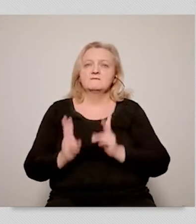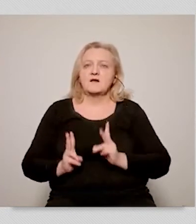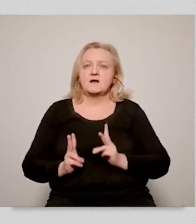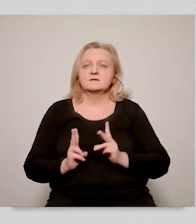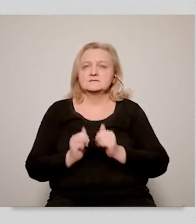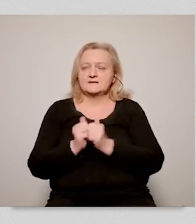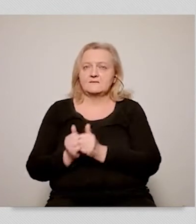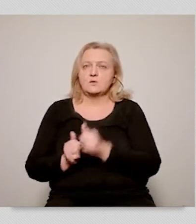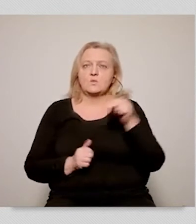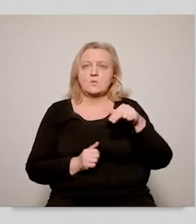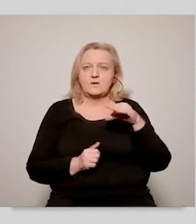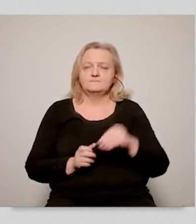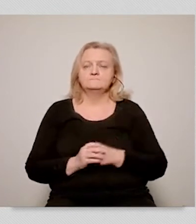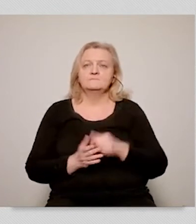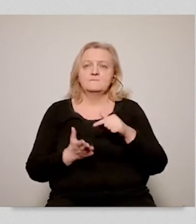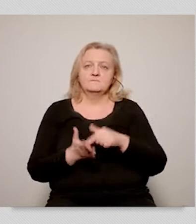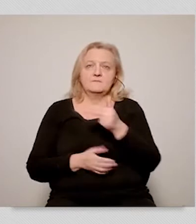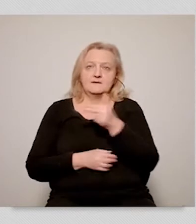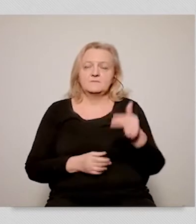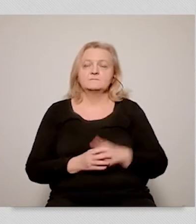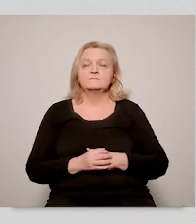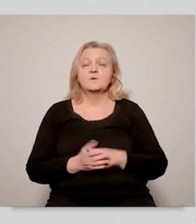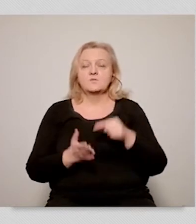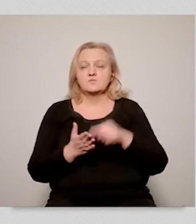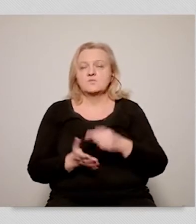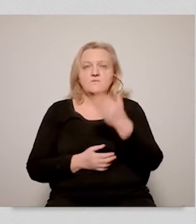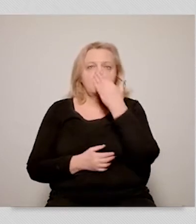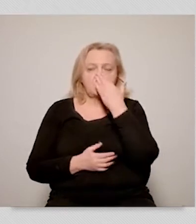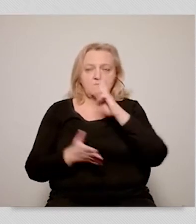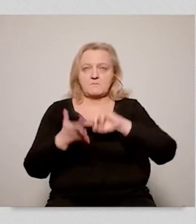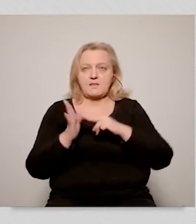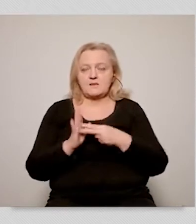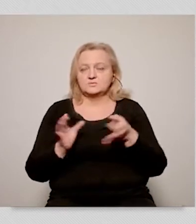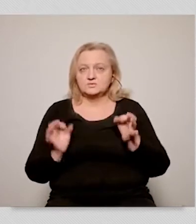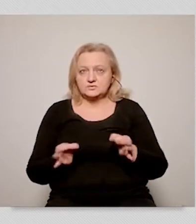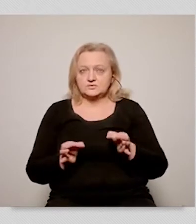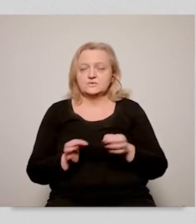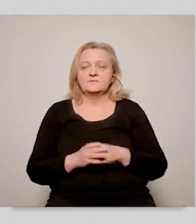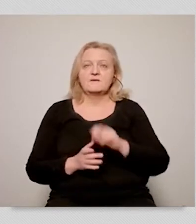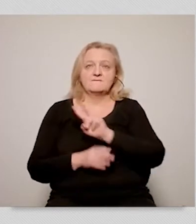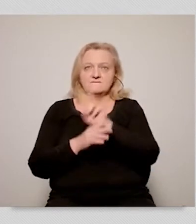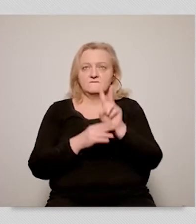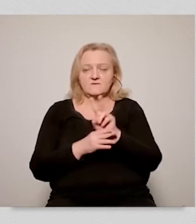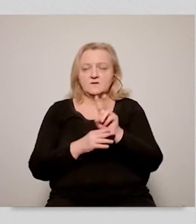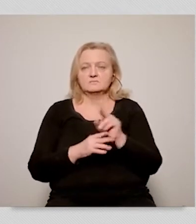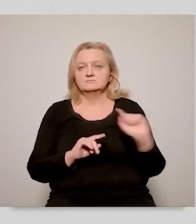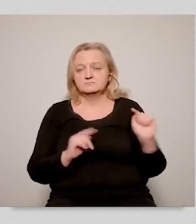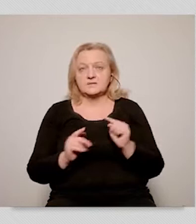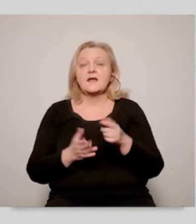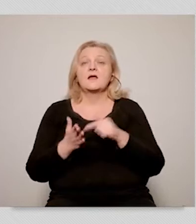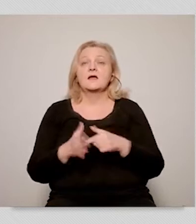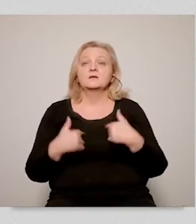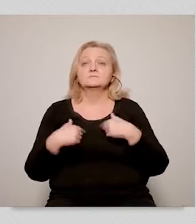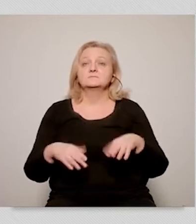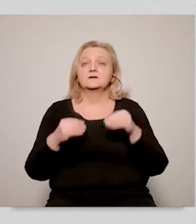przedsięwzięć unijnych w tym zakresie. Także tak wygląda nasz plan na dzisiaj, na najbliższe dwie godziny. Ja bym chciał zacząć